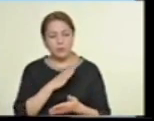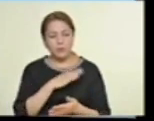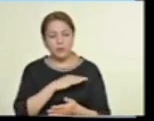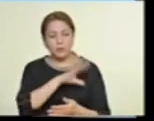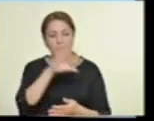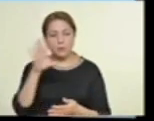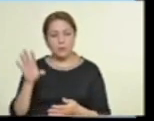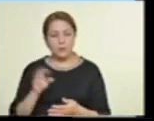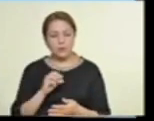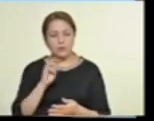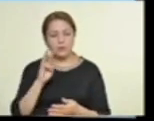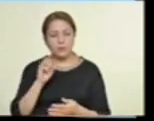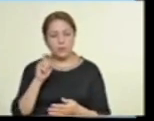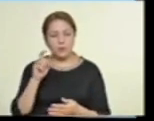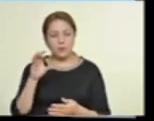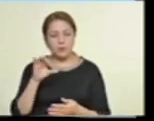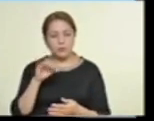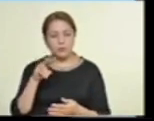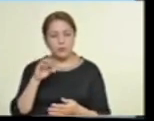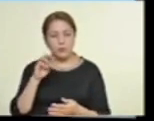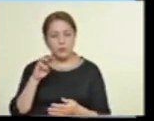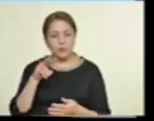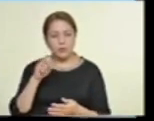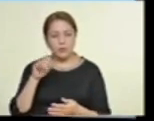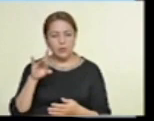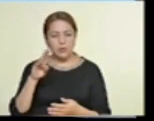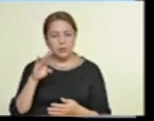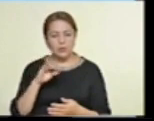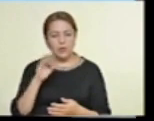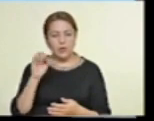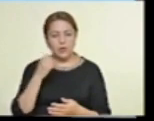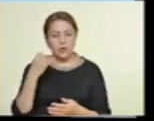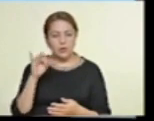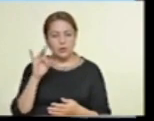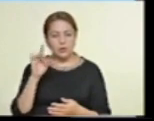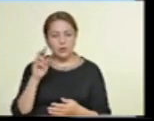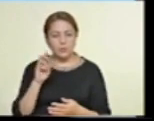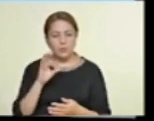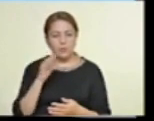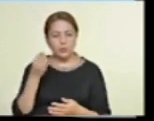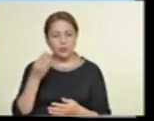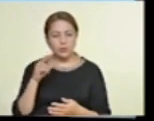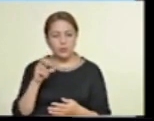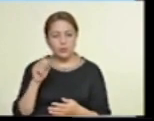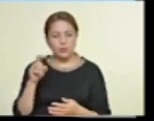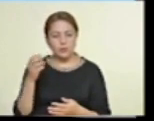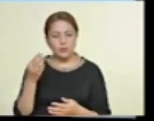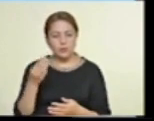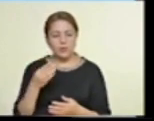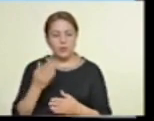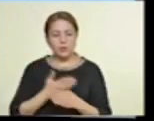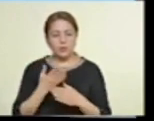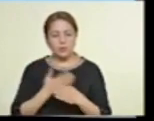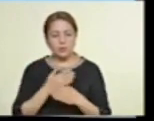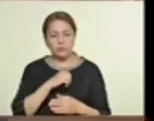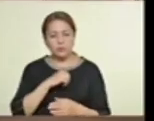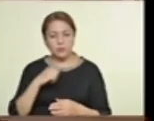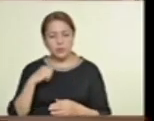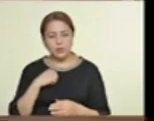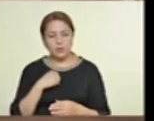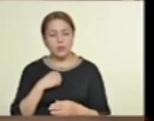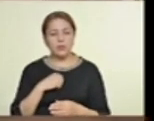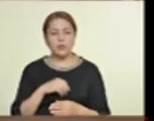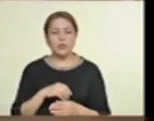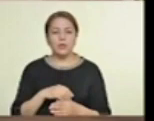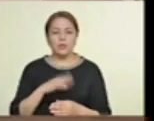barcha mahsulotlarni ayirboshlash orqali o'zlarining, demak, ijtimoiy iqtisodiy hayotini